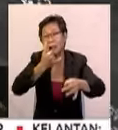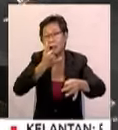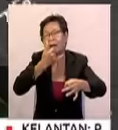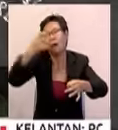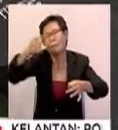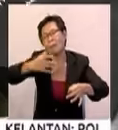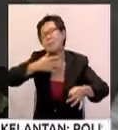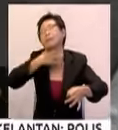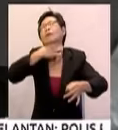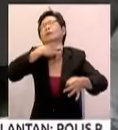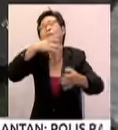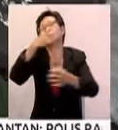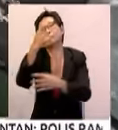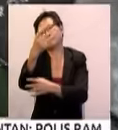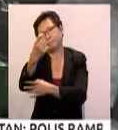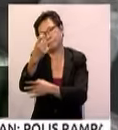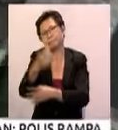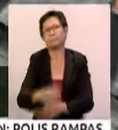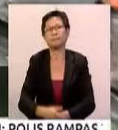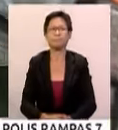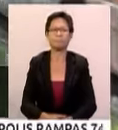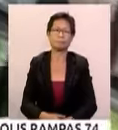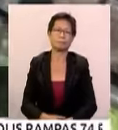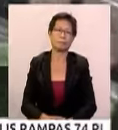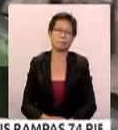gantung sampai mati.